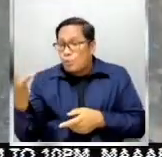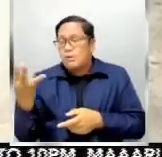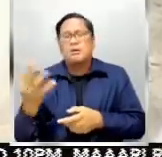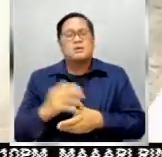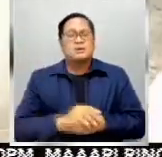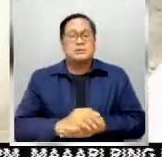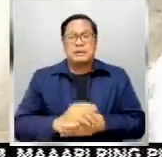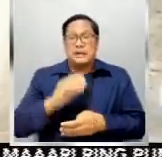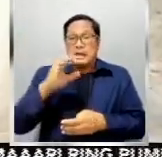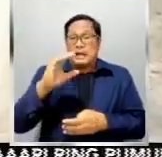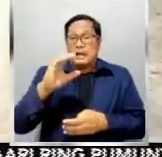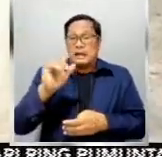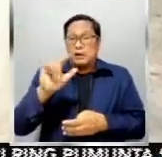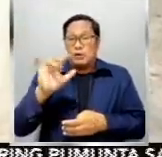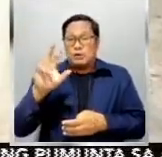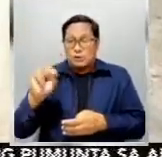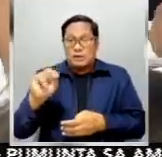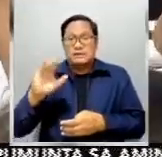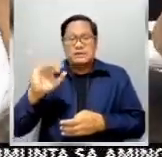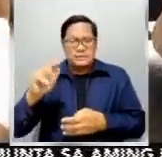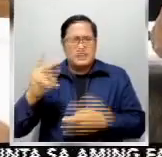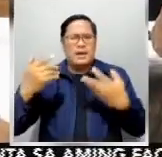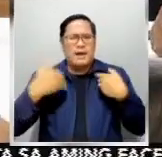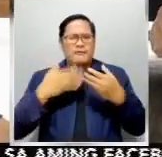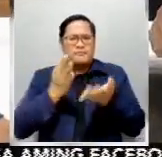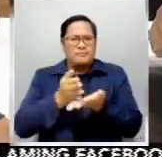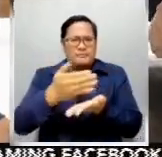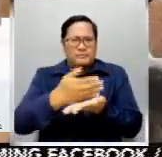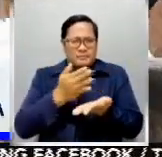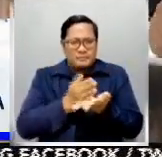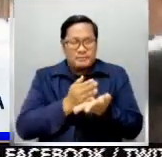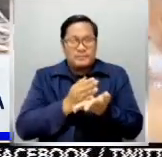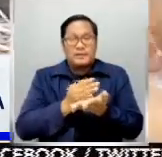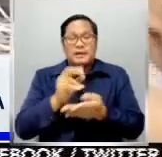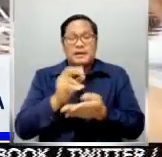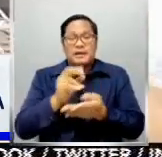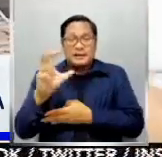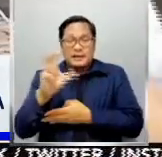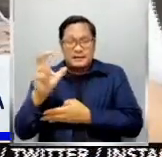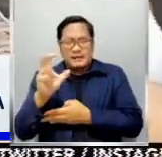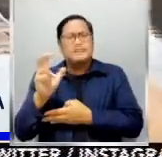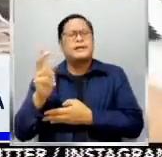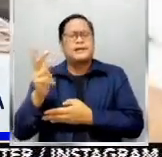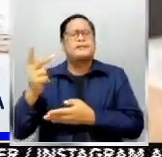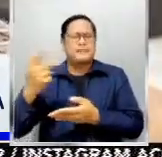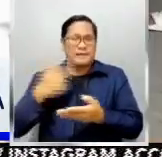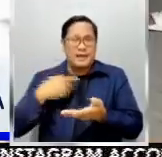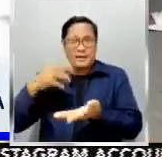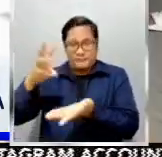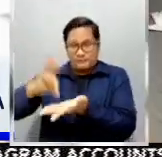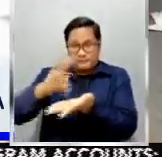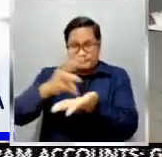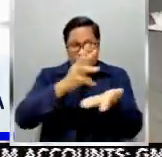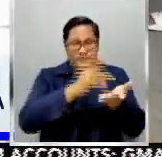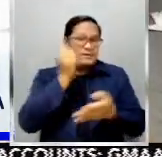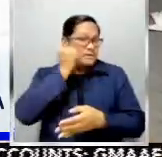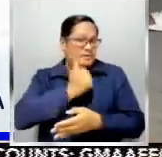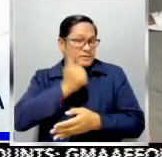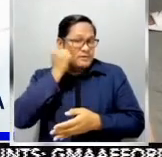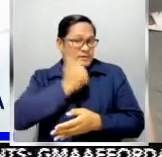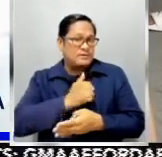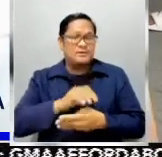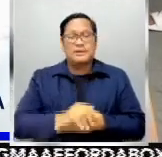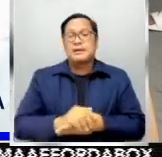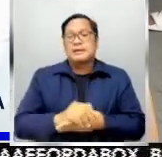City, naka-budget na ang mga bakuna. 300 doses lang kada vaccination site kada araw. Ina-assess